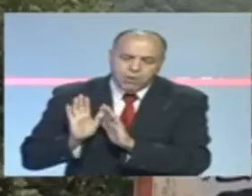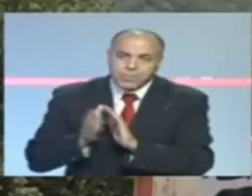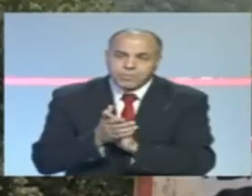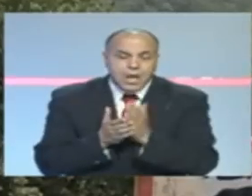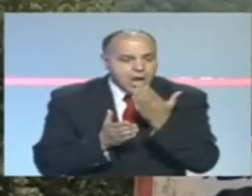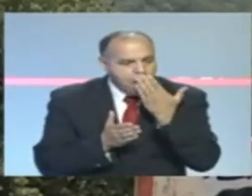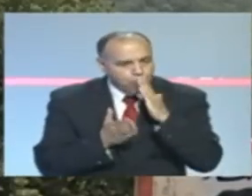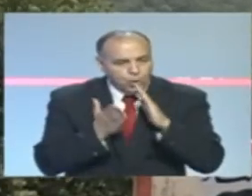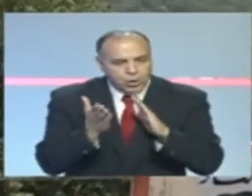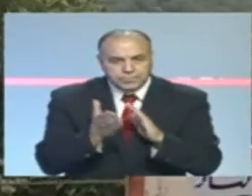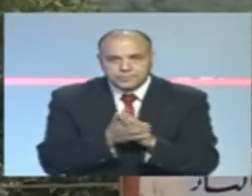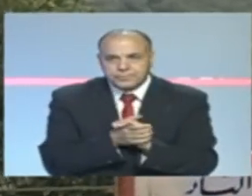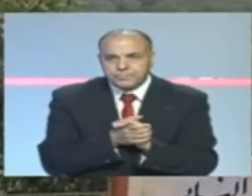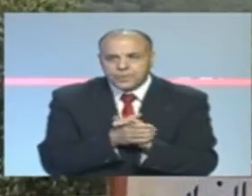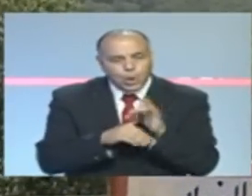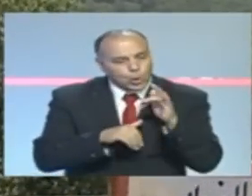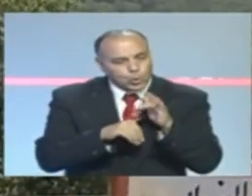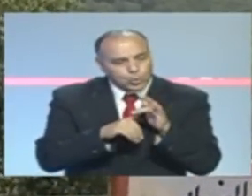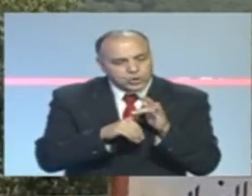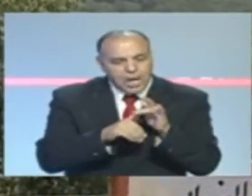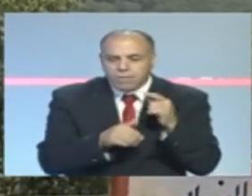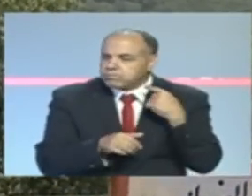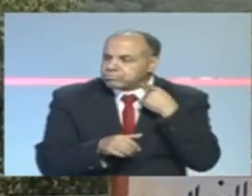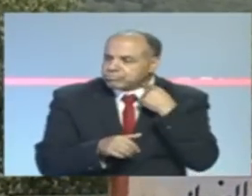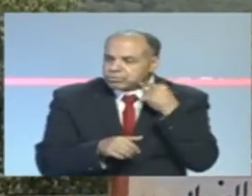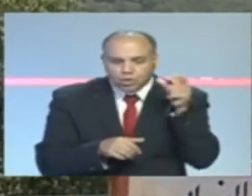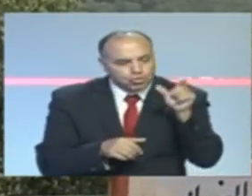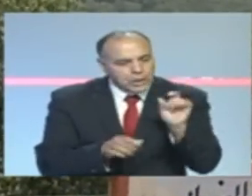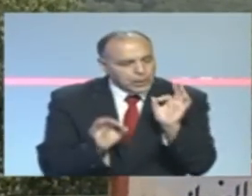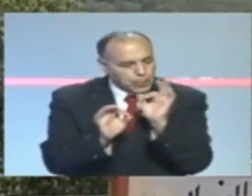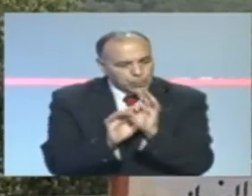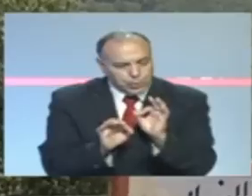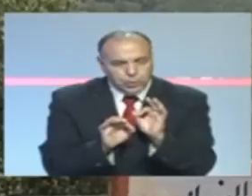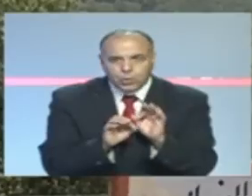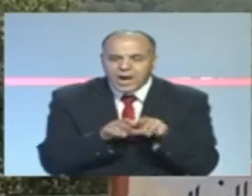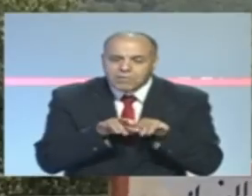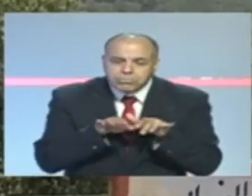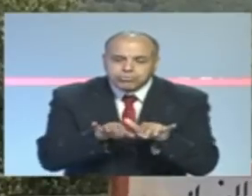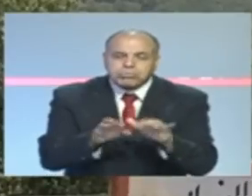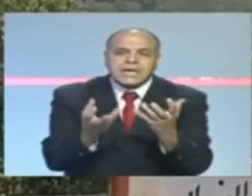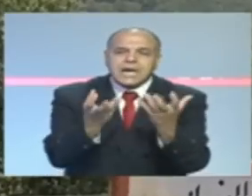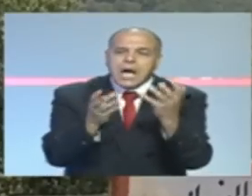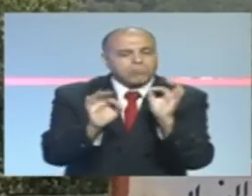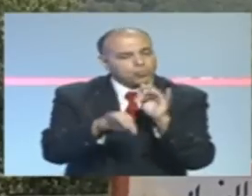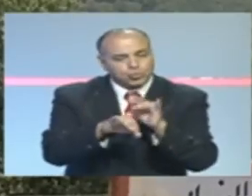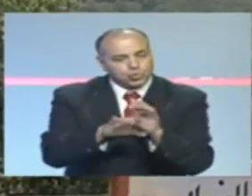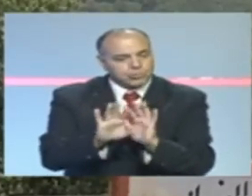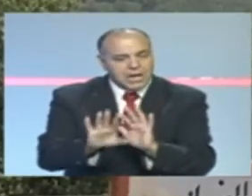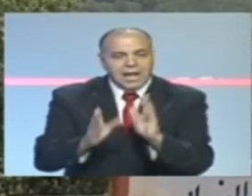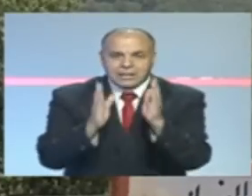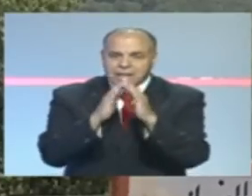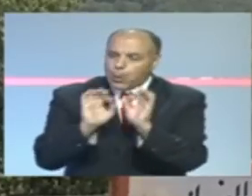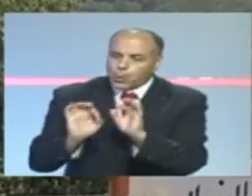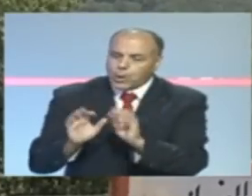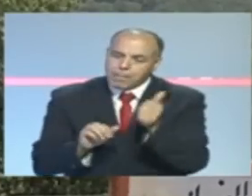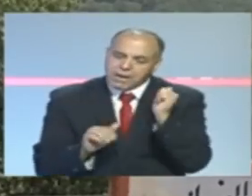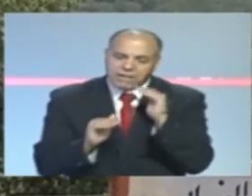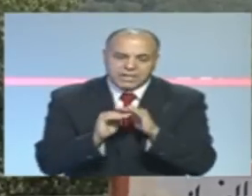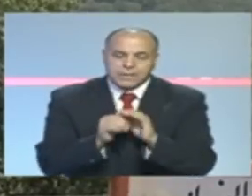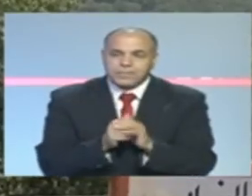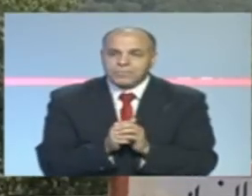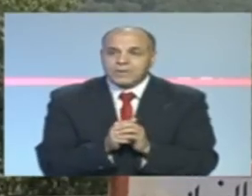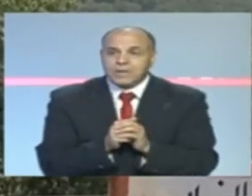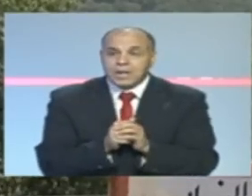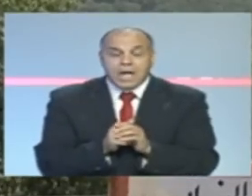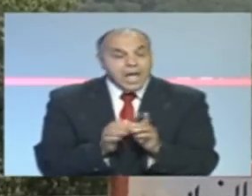والحمد لله انه لم تسجل خسائر او امتداد السنه اللهب ل ل اه مساكنهم ليله البارحه